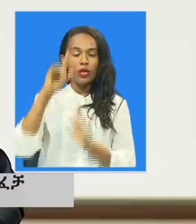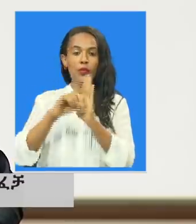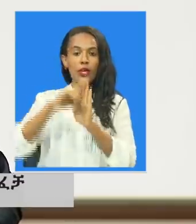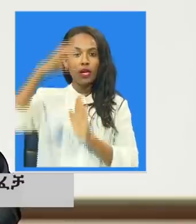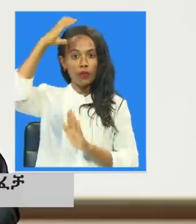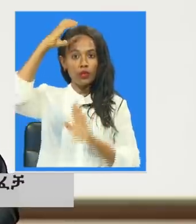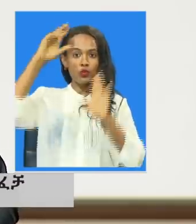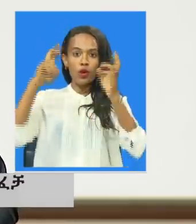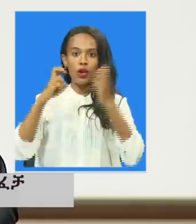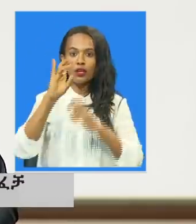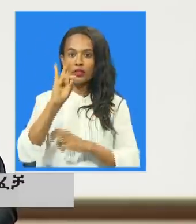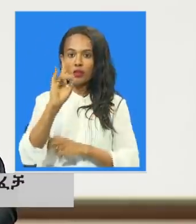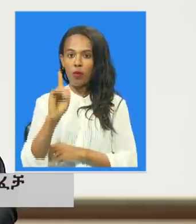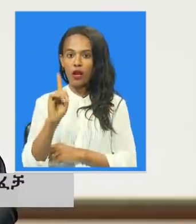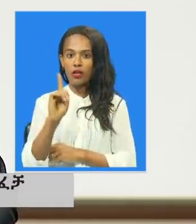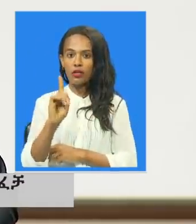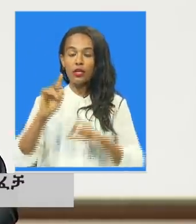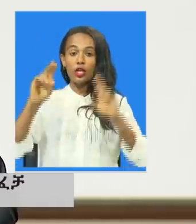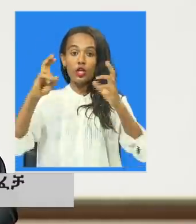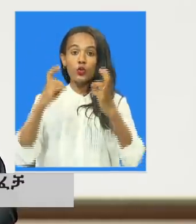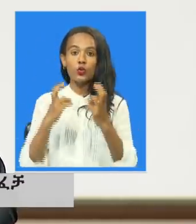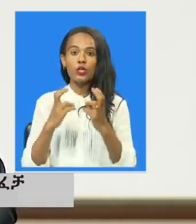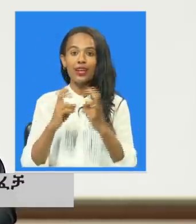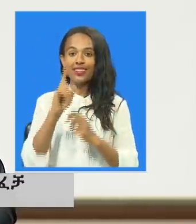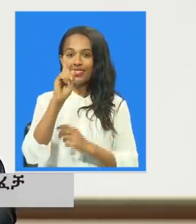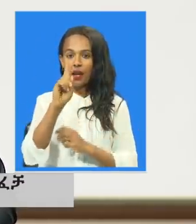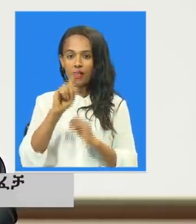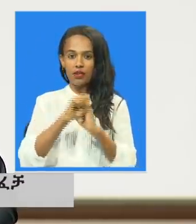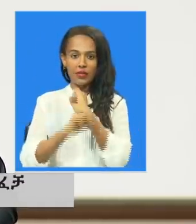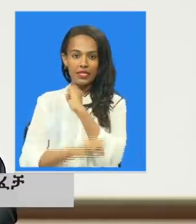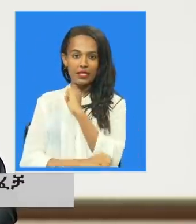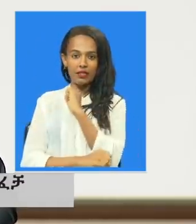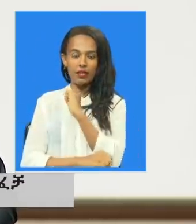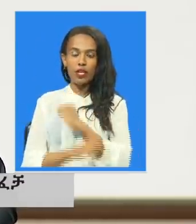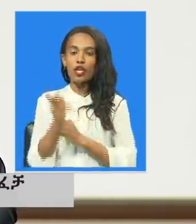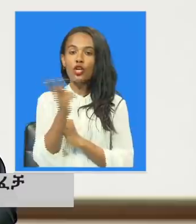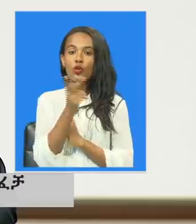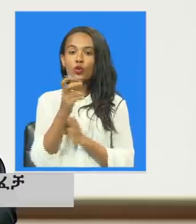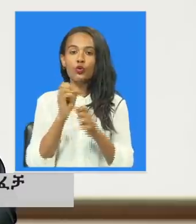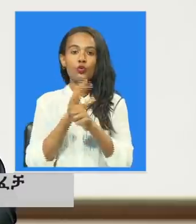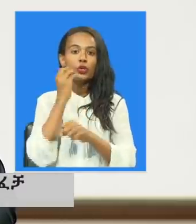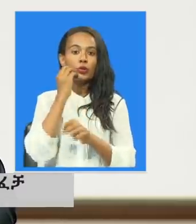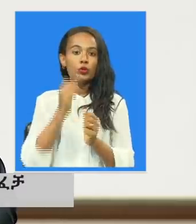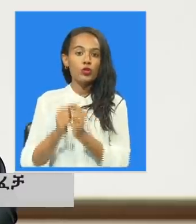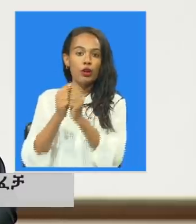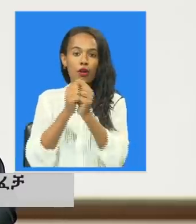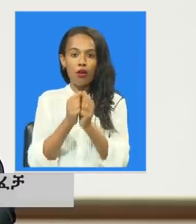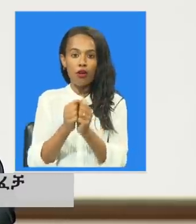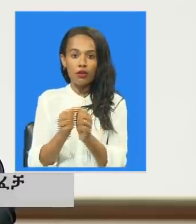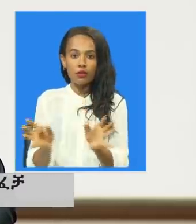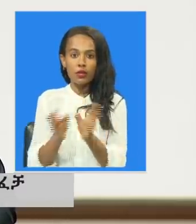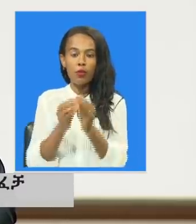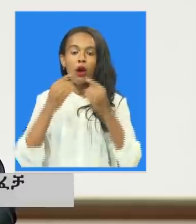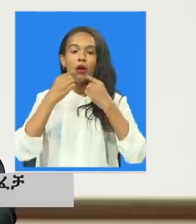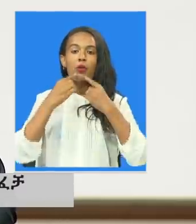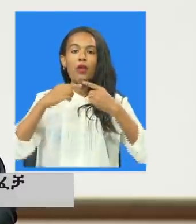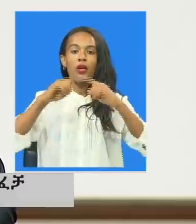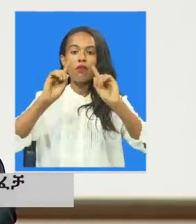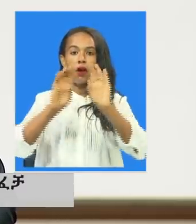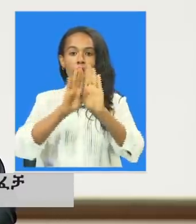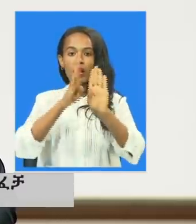መንግስቱ አንቀጽ 71 ንዑስ አንቀጽ 1 መሰረት የሁለቱ ምክር ቤቶች የጋራ ስብሰባ በይፋ